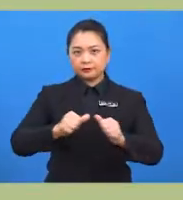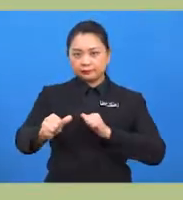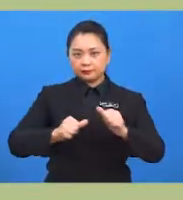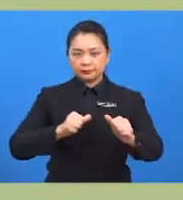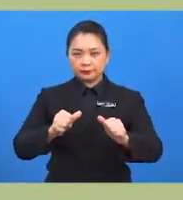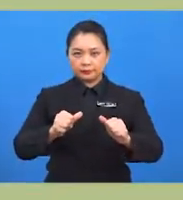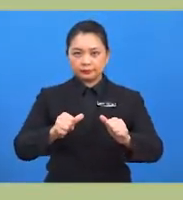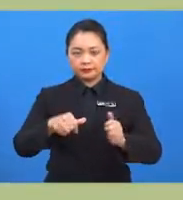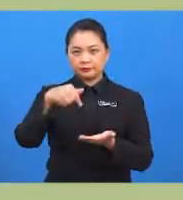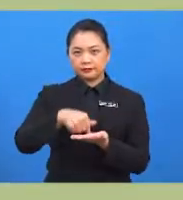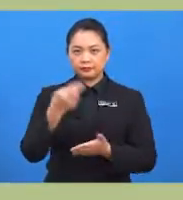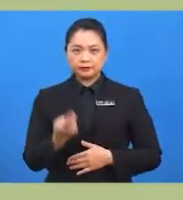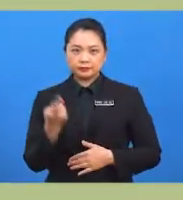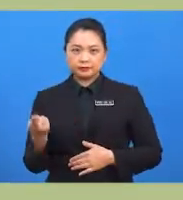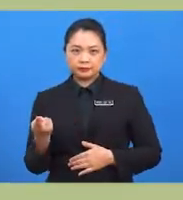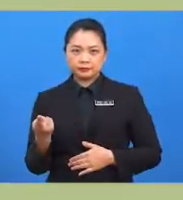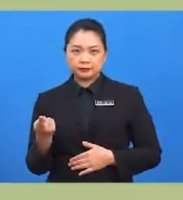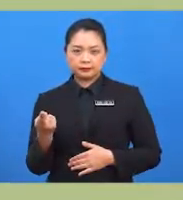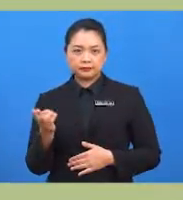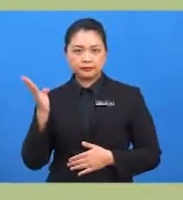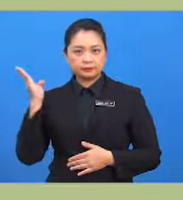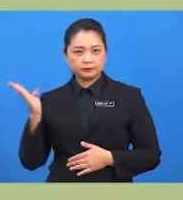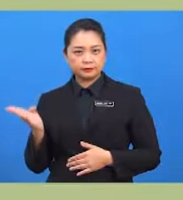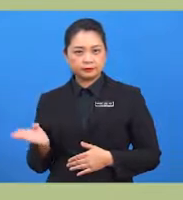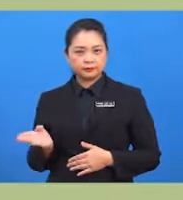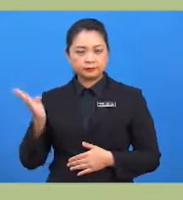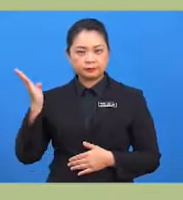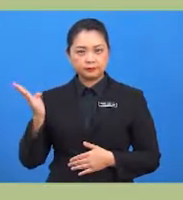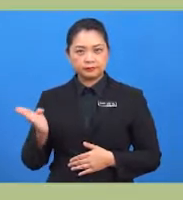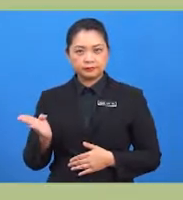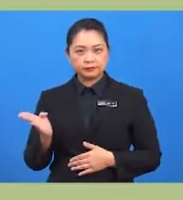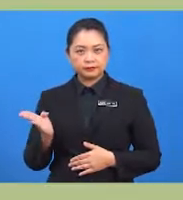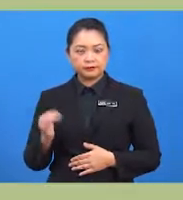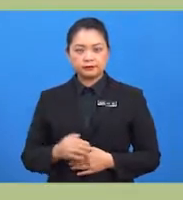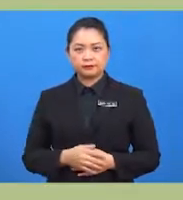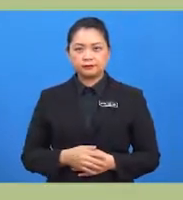radas yang kita perlukan ialah penimbang elektronik